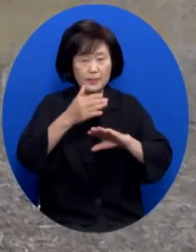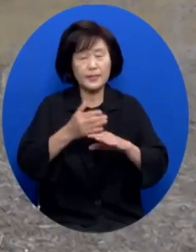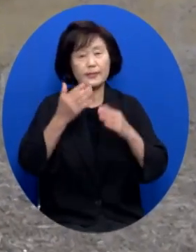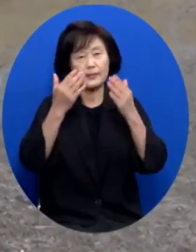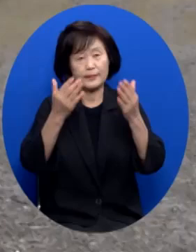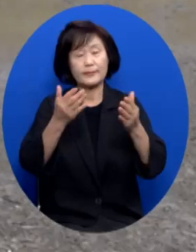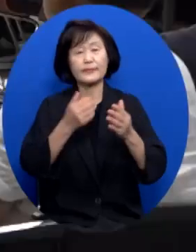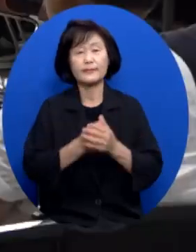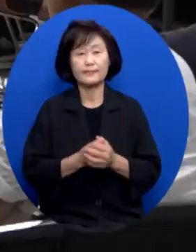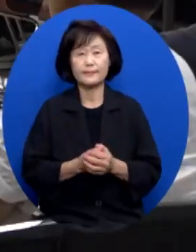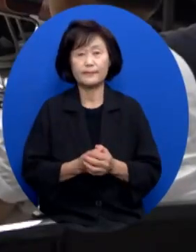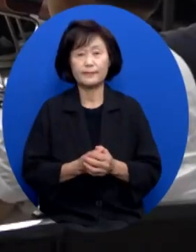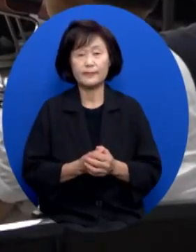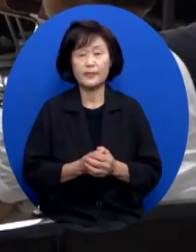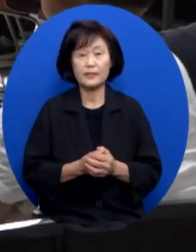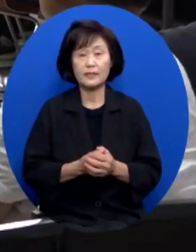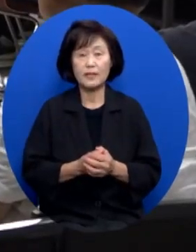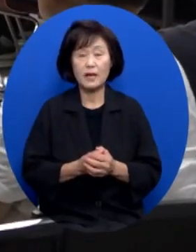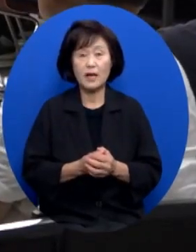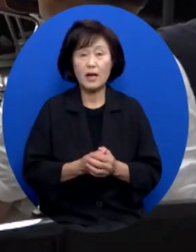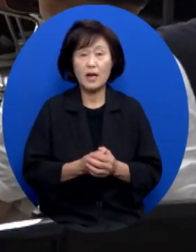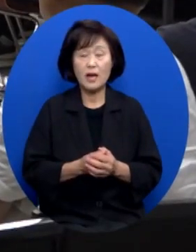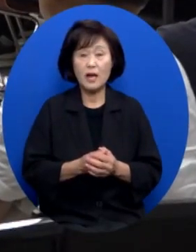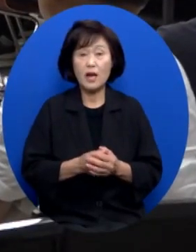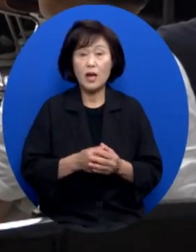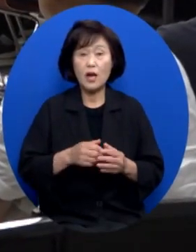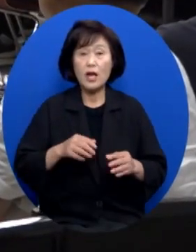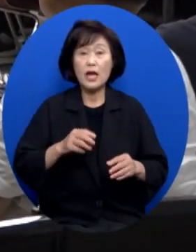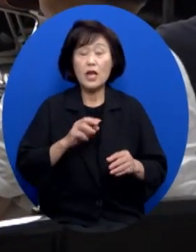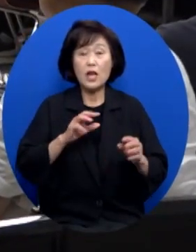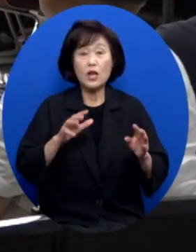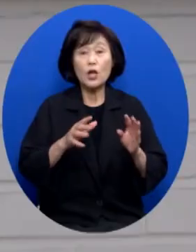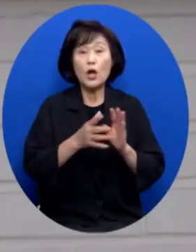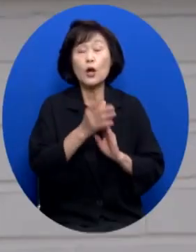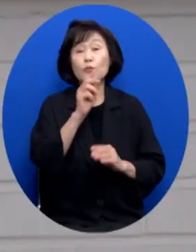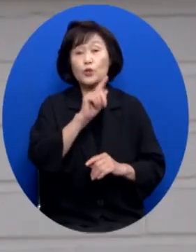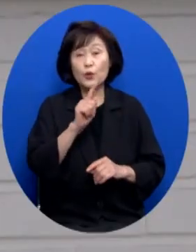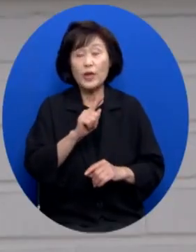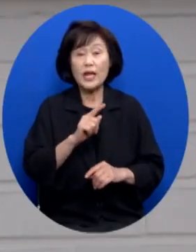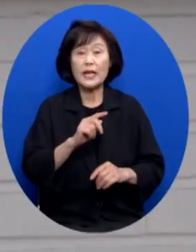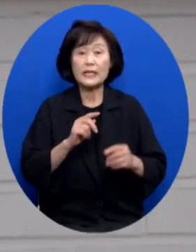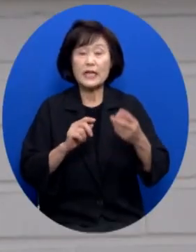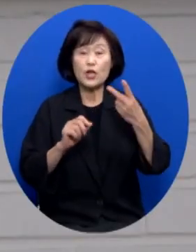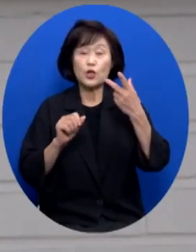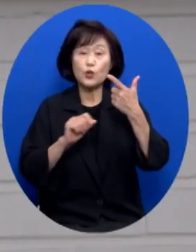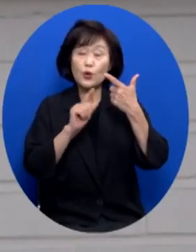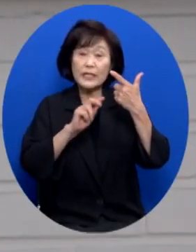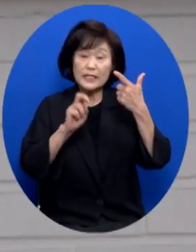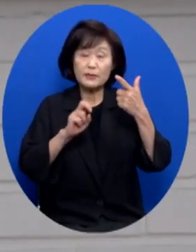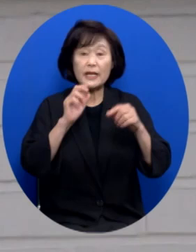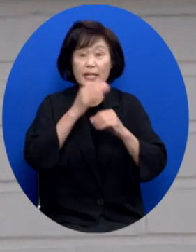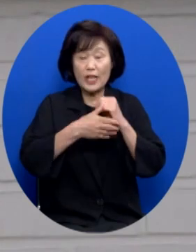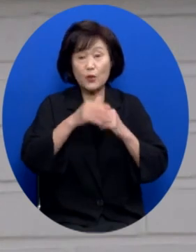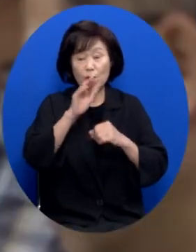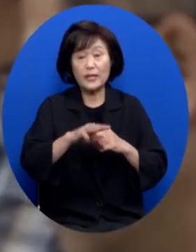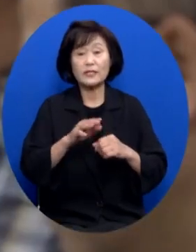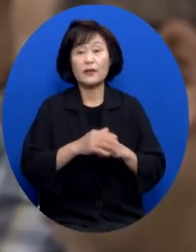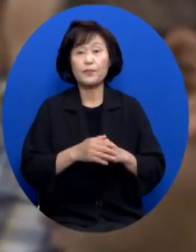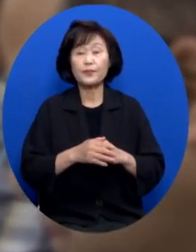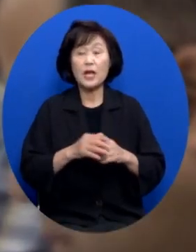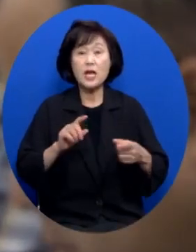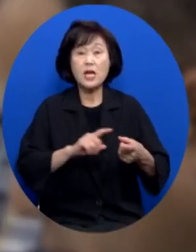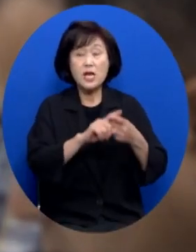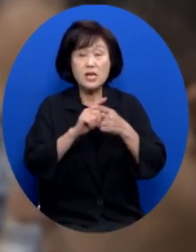너무너무 감사를 드리고. 예장통합총회 이단대책위원회는 지난달 20일 대구 지역에서 2024